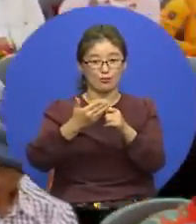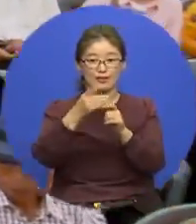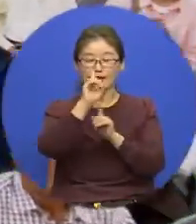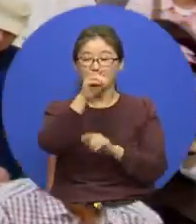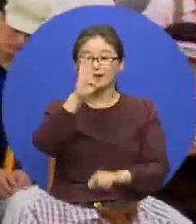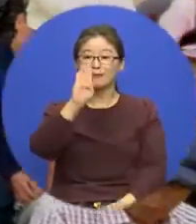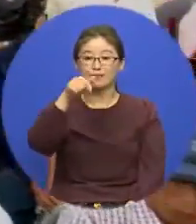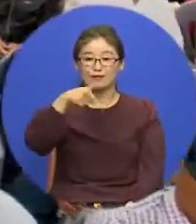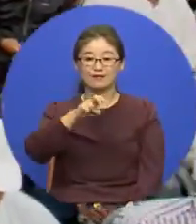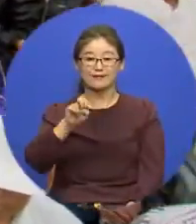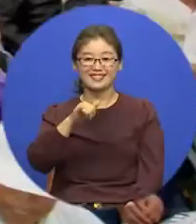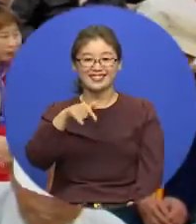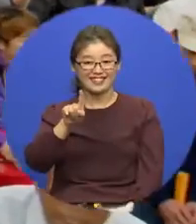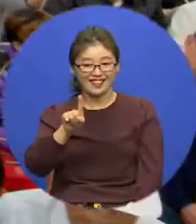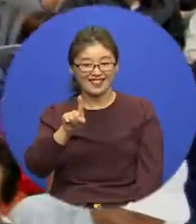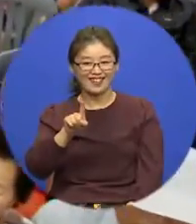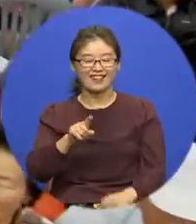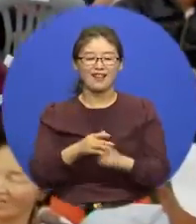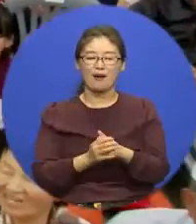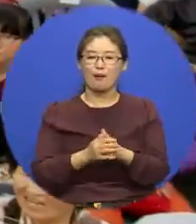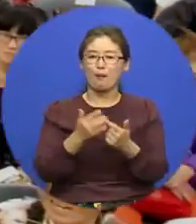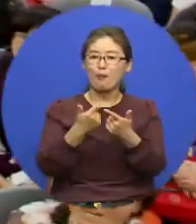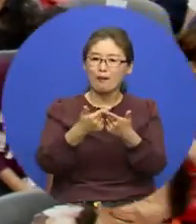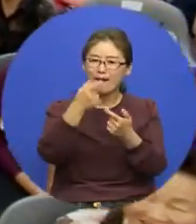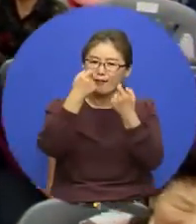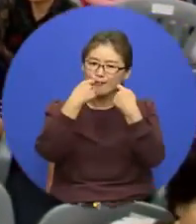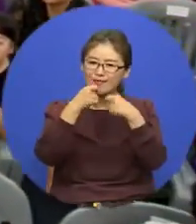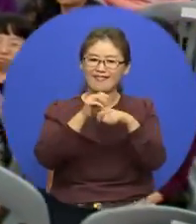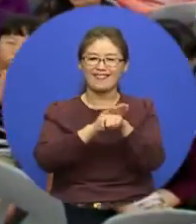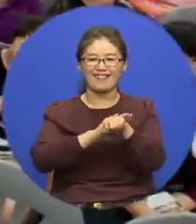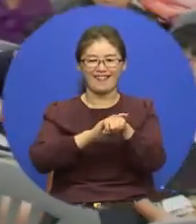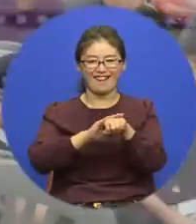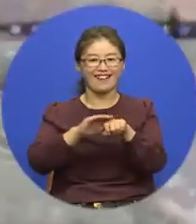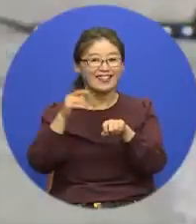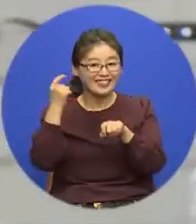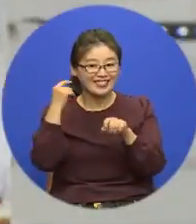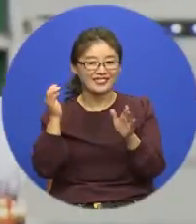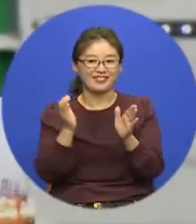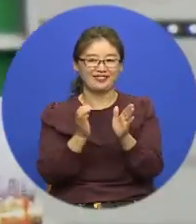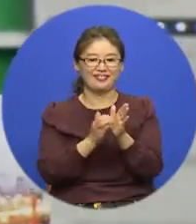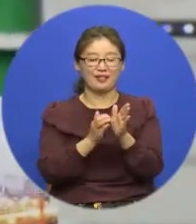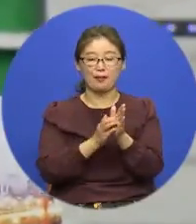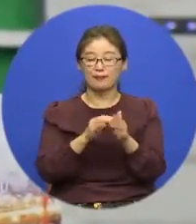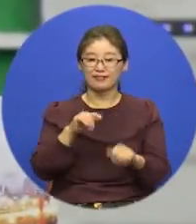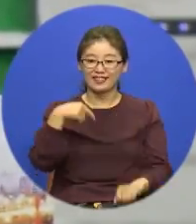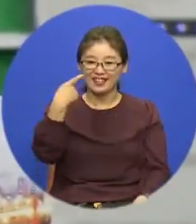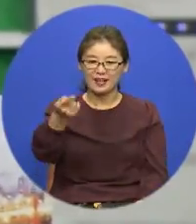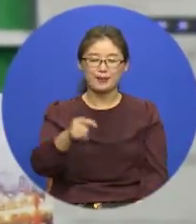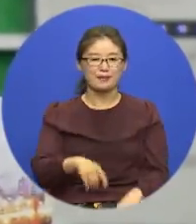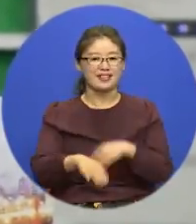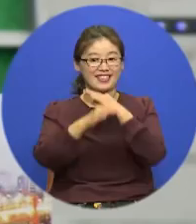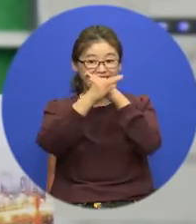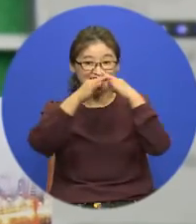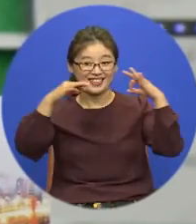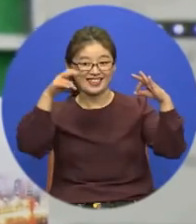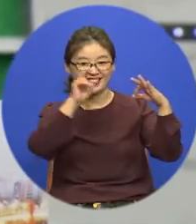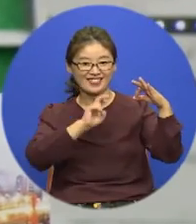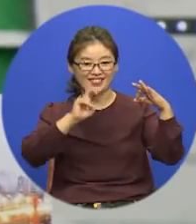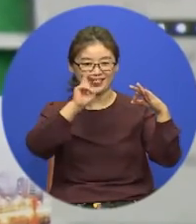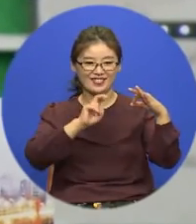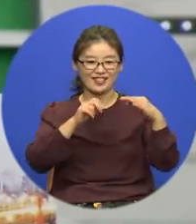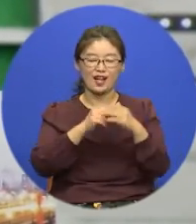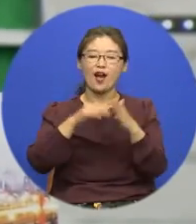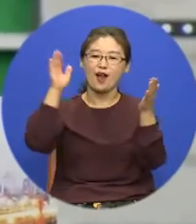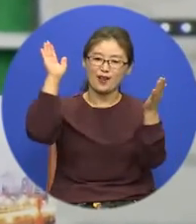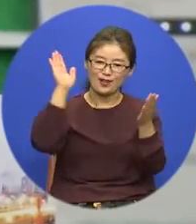씨의 목포의 눈물 아주 구성지게 불러주셨습니다. 자 계속해서 이번에는 신나는 노래 불러주실 분이에요. 윙크의